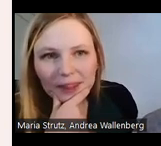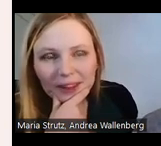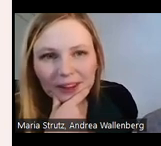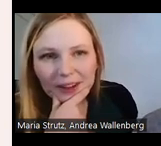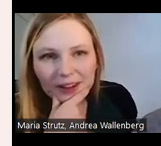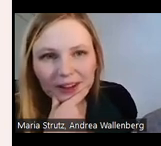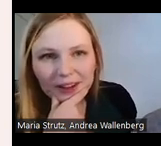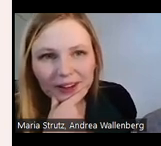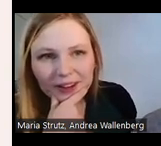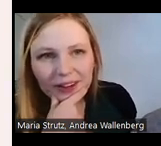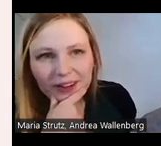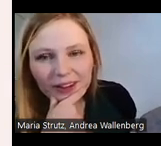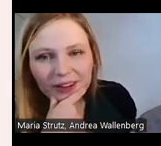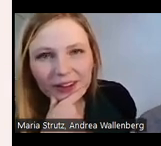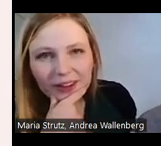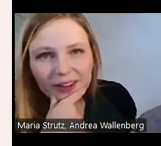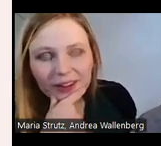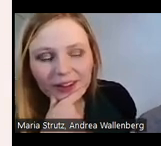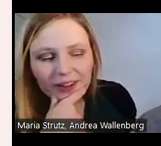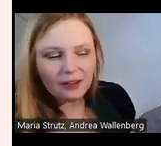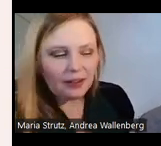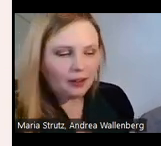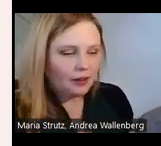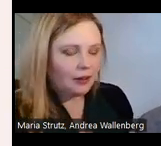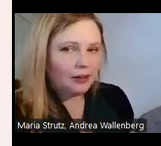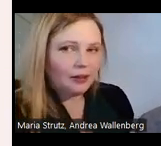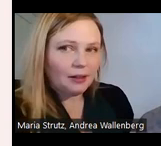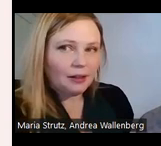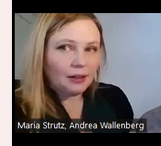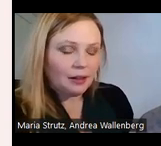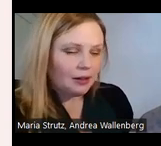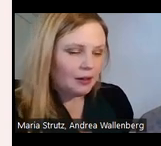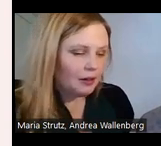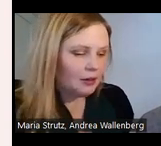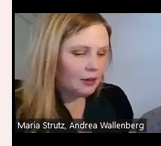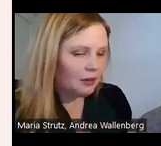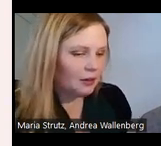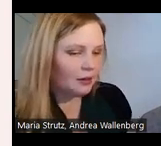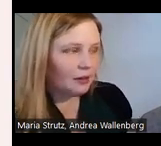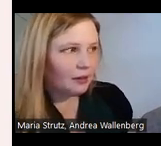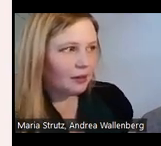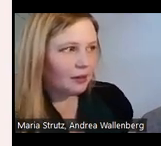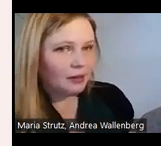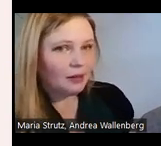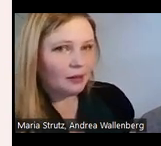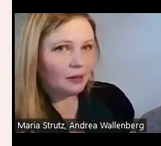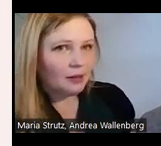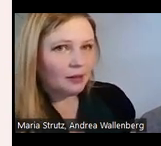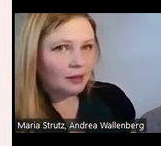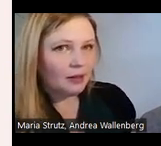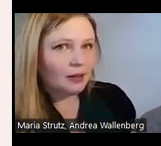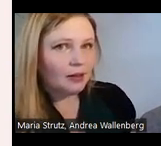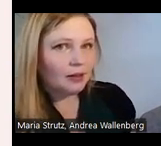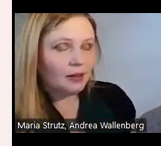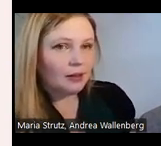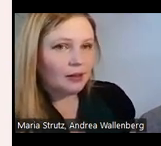kan man säga, kring BVC så har ju ni BHV-rikshandboken som där barnet faller ut eller inte så att säga,